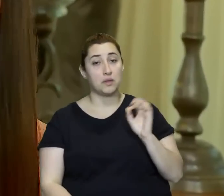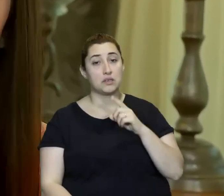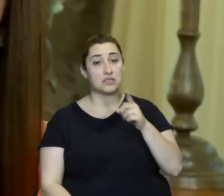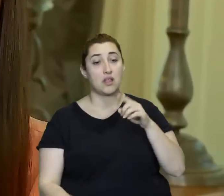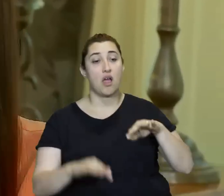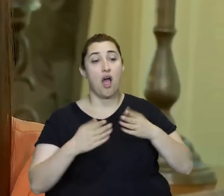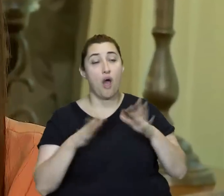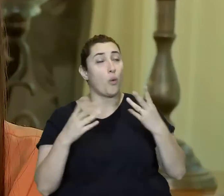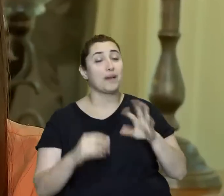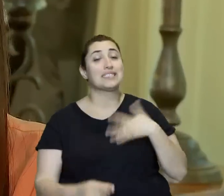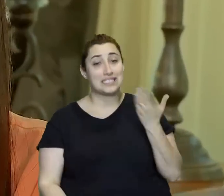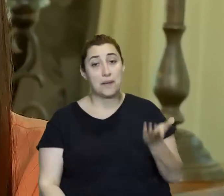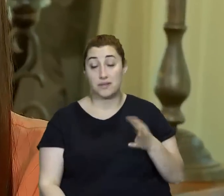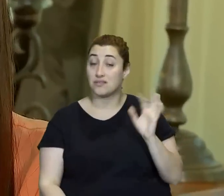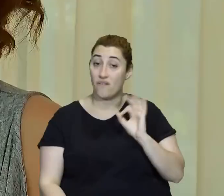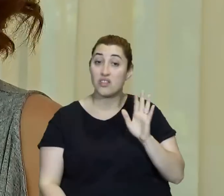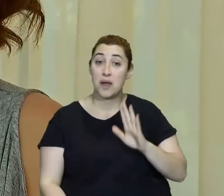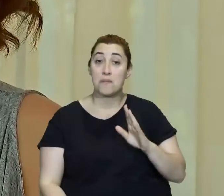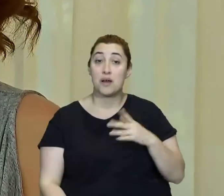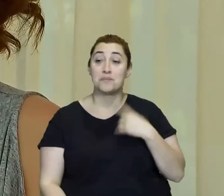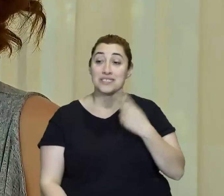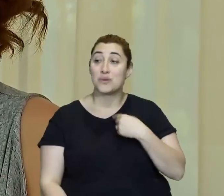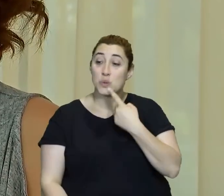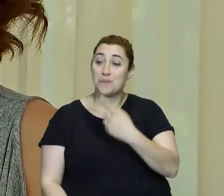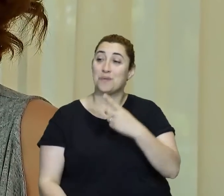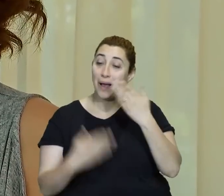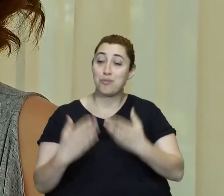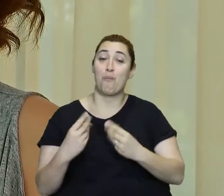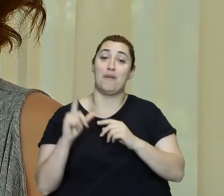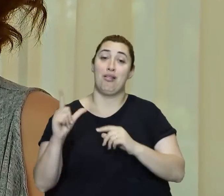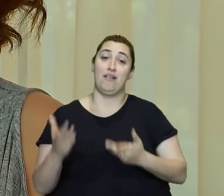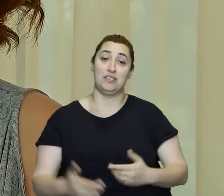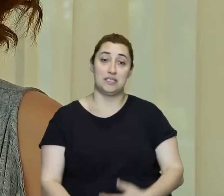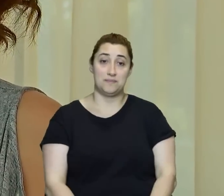Tabii. Senden ayrılmak istemediği için. Evet. Ama bir şekilde ikna etmem gerekiyor.